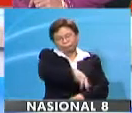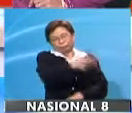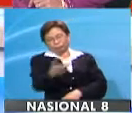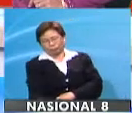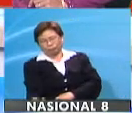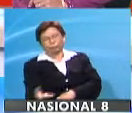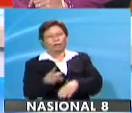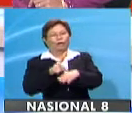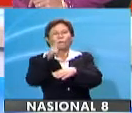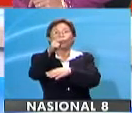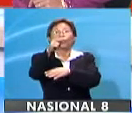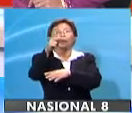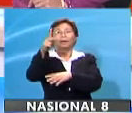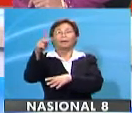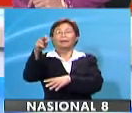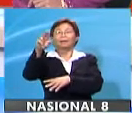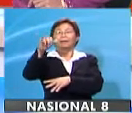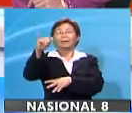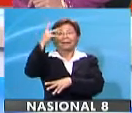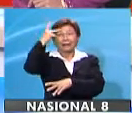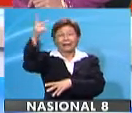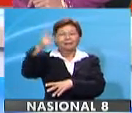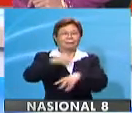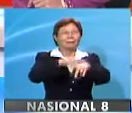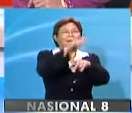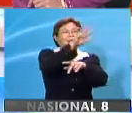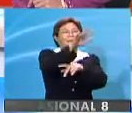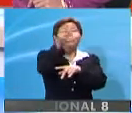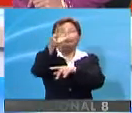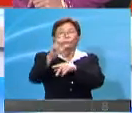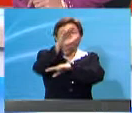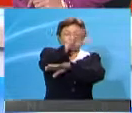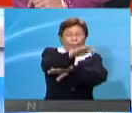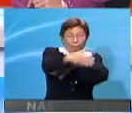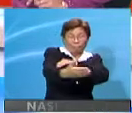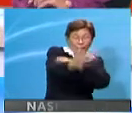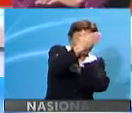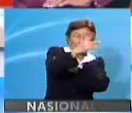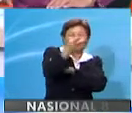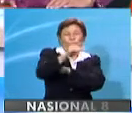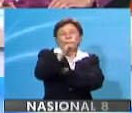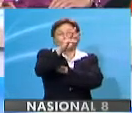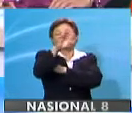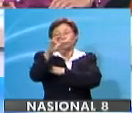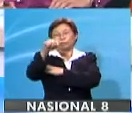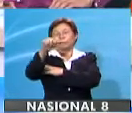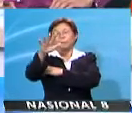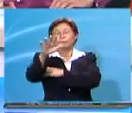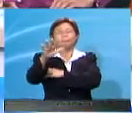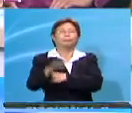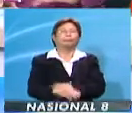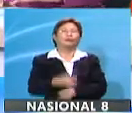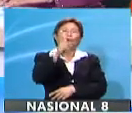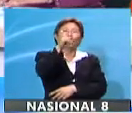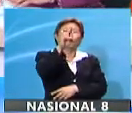Batu Balai Kuala kerai Kelantan kejadian pukul 530 pagi tadi itu berlaku di k 67.5 kucil